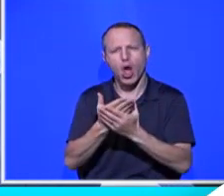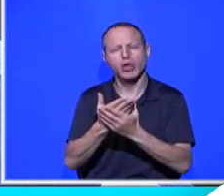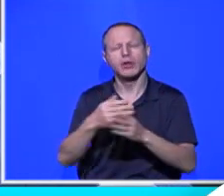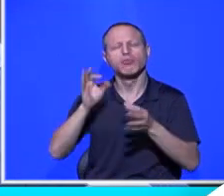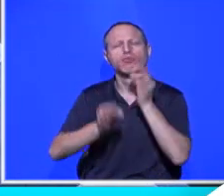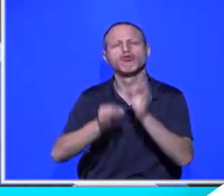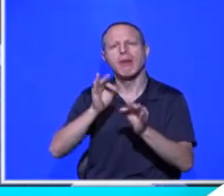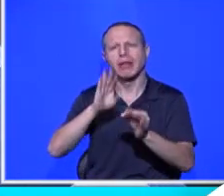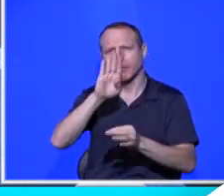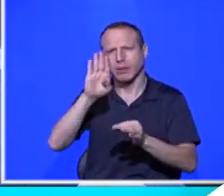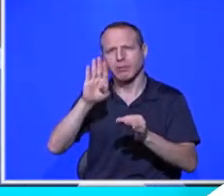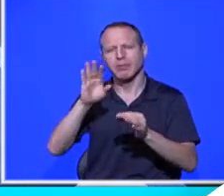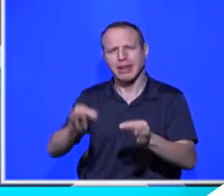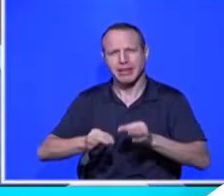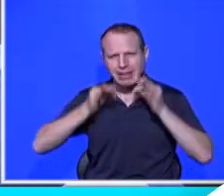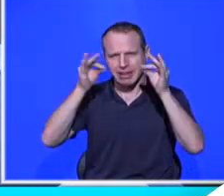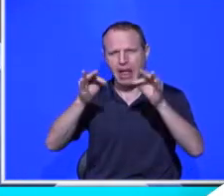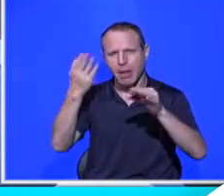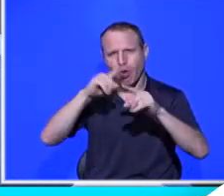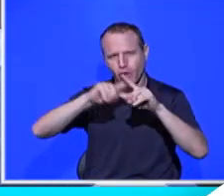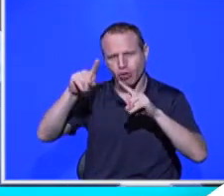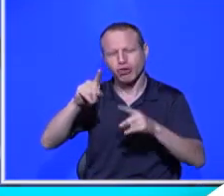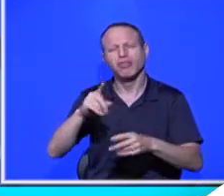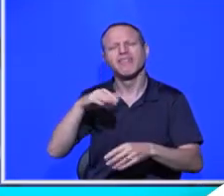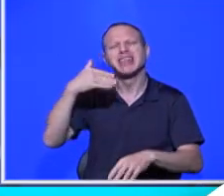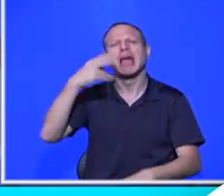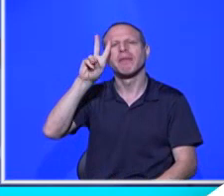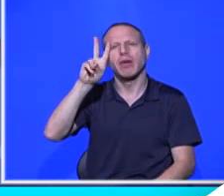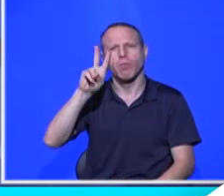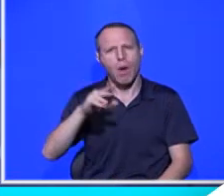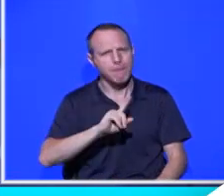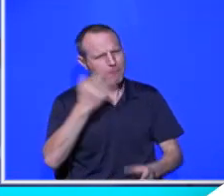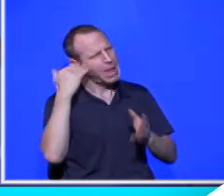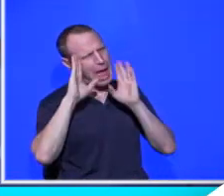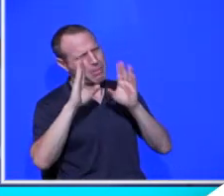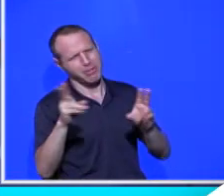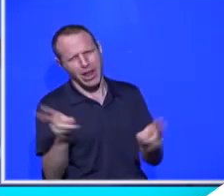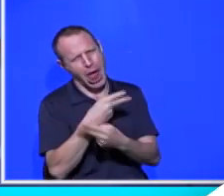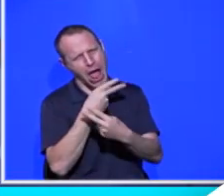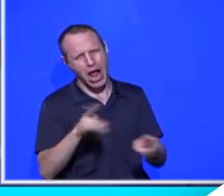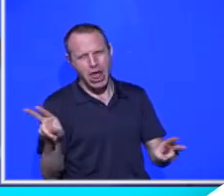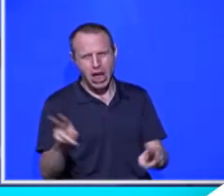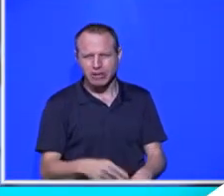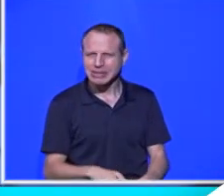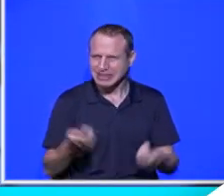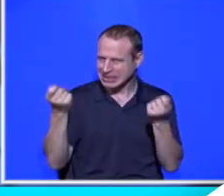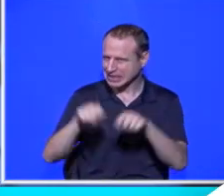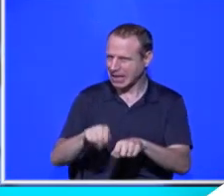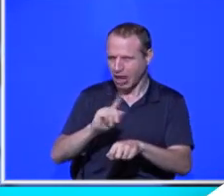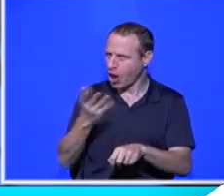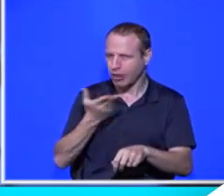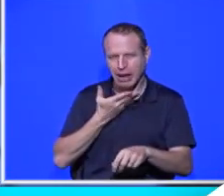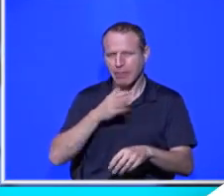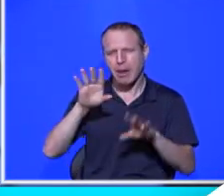נדחה בעוד חודש והתקיים בפברואר. מי היה מאמין? מי היה מאמין? לא יכול להיות. טוב, סגר כנראה אנחנו לא